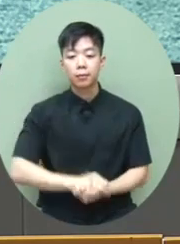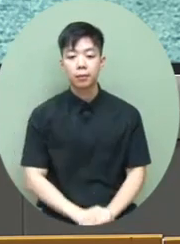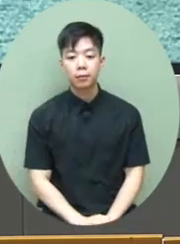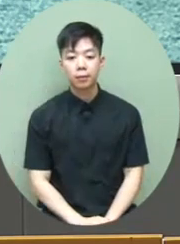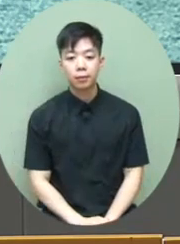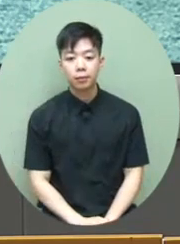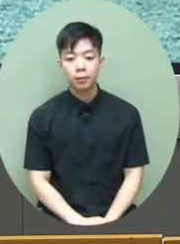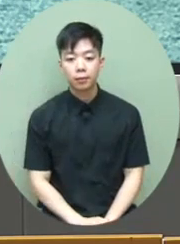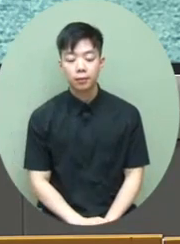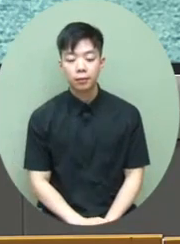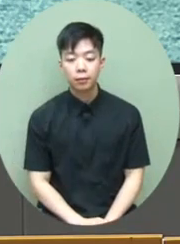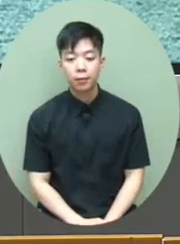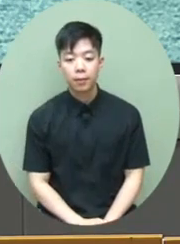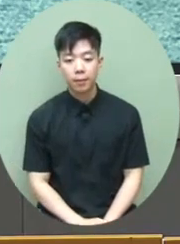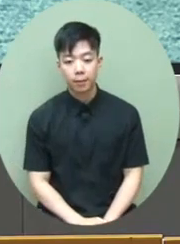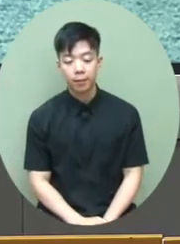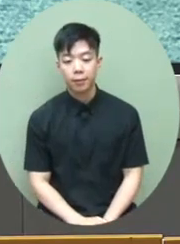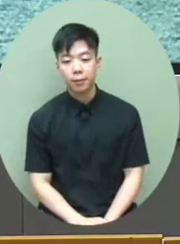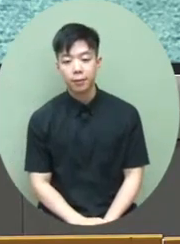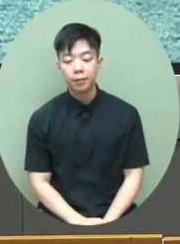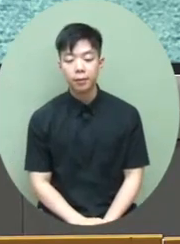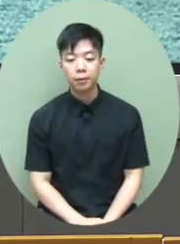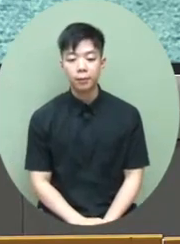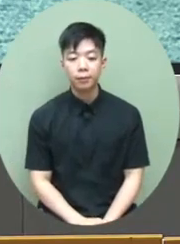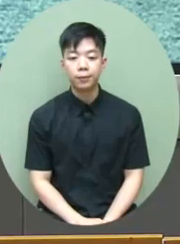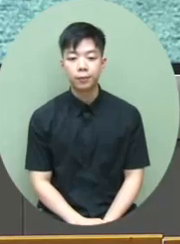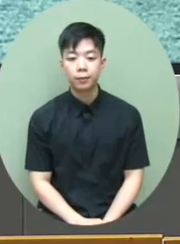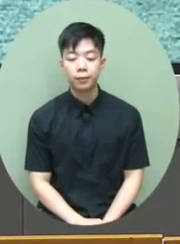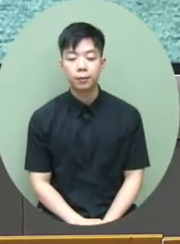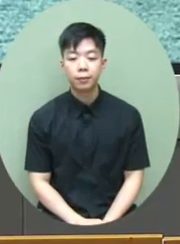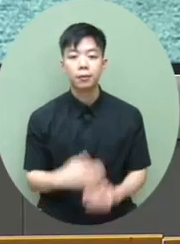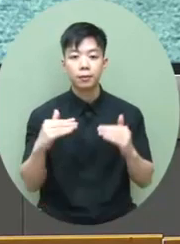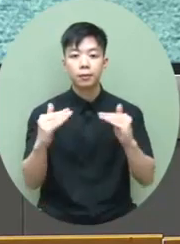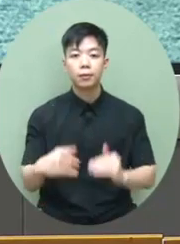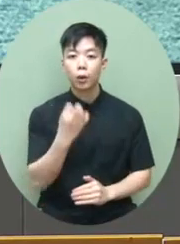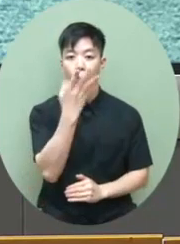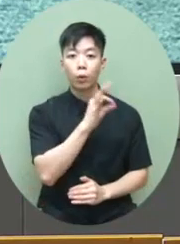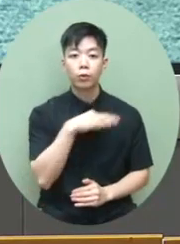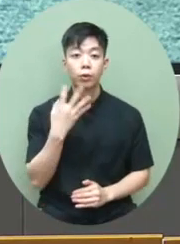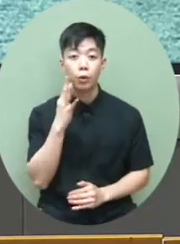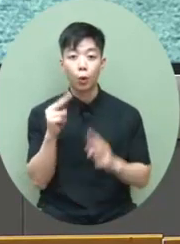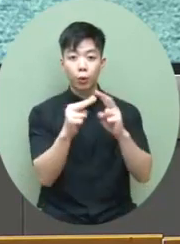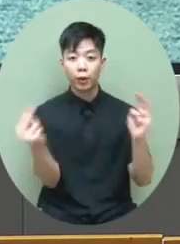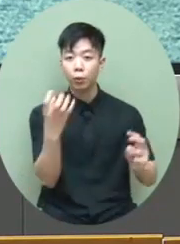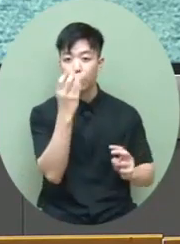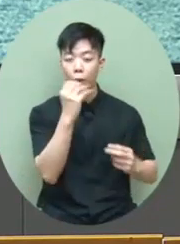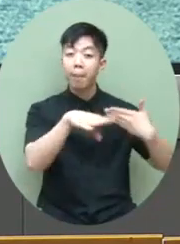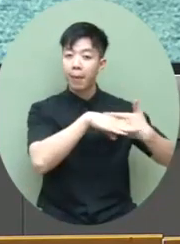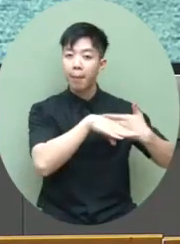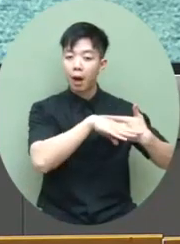嗰、那個你頭先講嗰個喺港珠澳大橋香港口岸嗰度咧